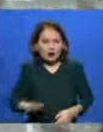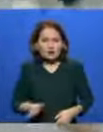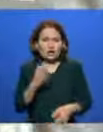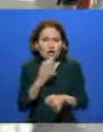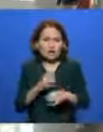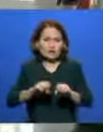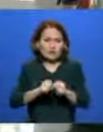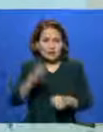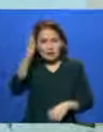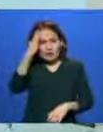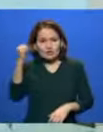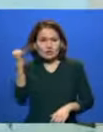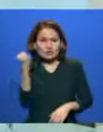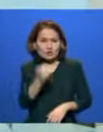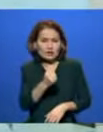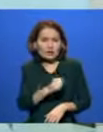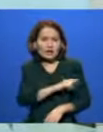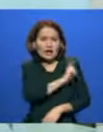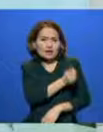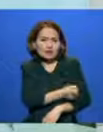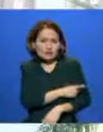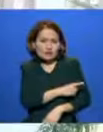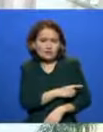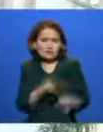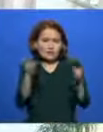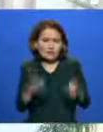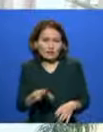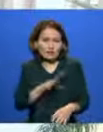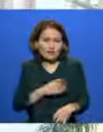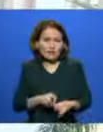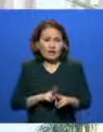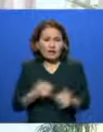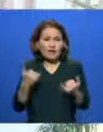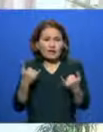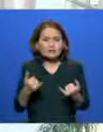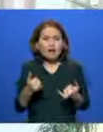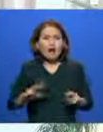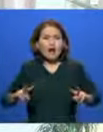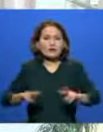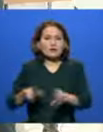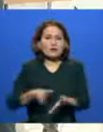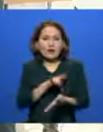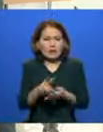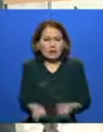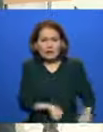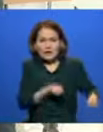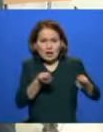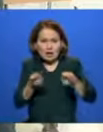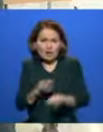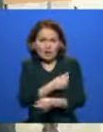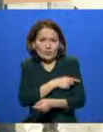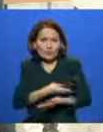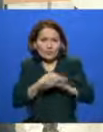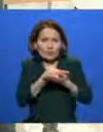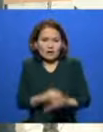сынып, бас сүйегі мен миына зақым келген. Аурухананың жансақтау бөліміне жеткізілгенде науқастың жағдайы тұрақты ауыр болды. Диагноз